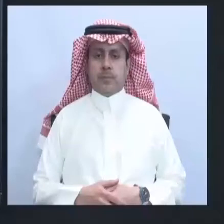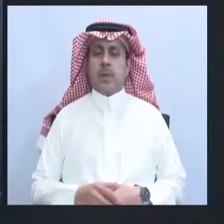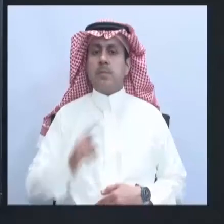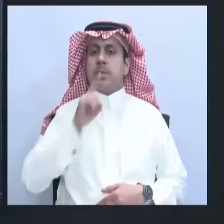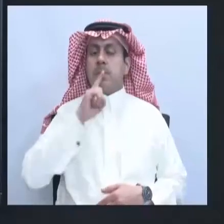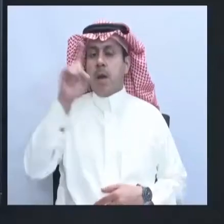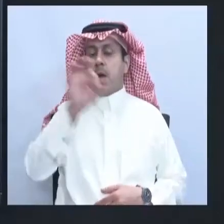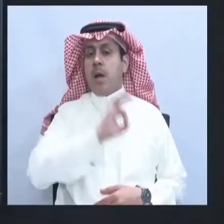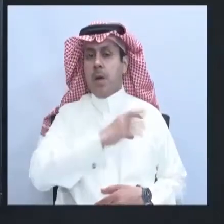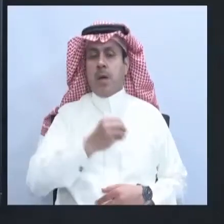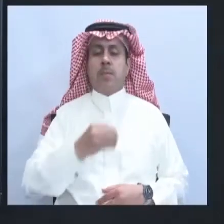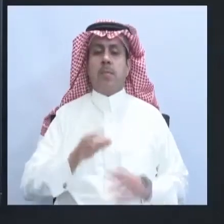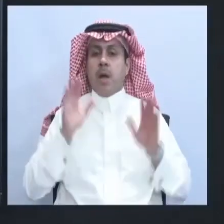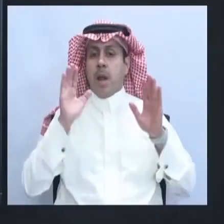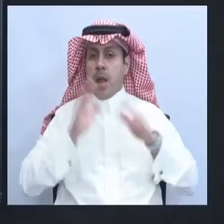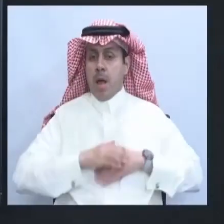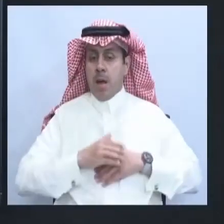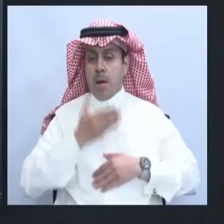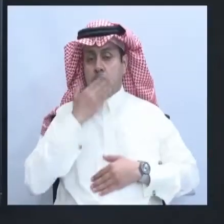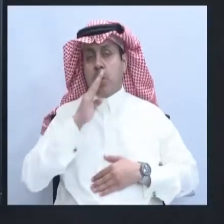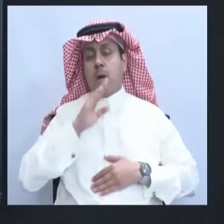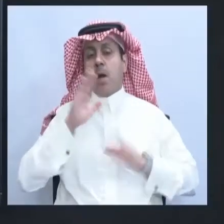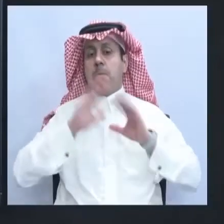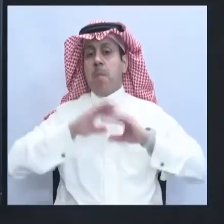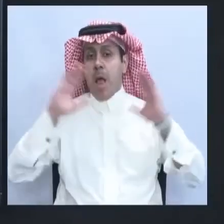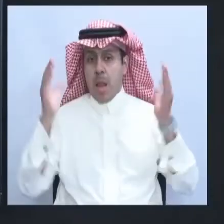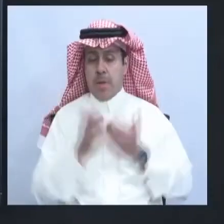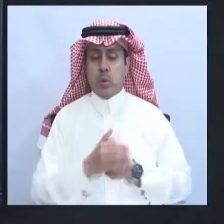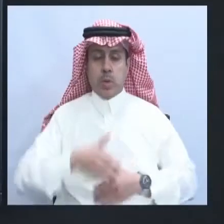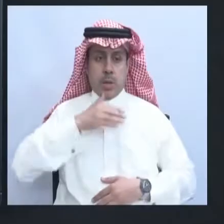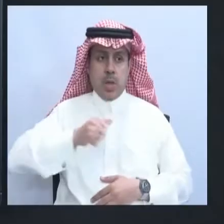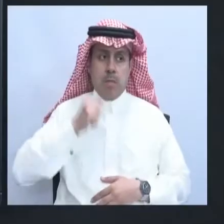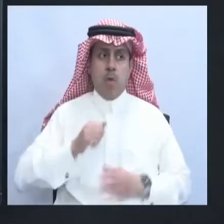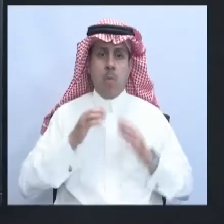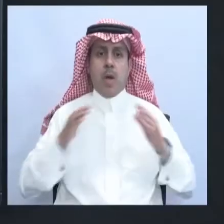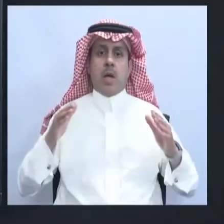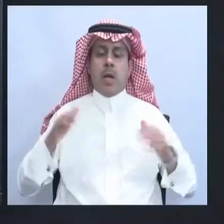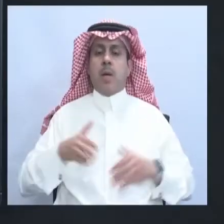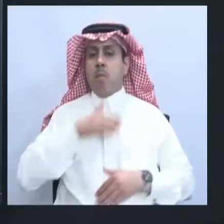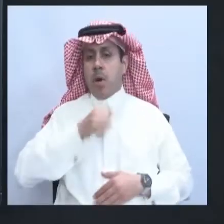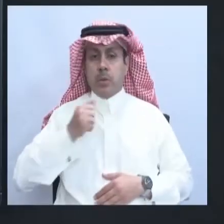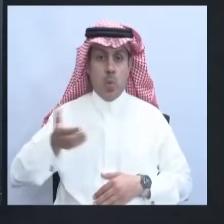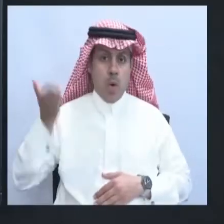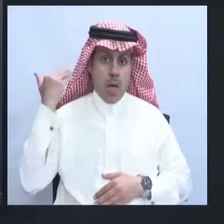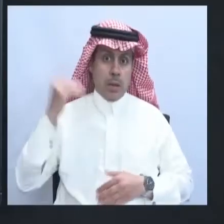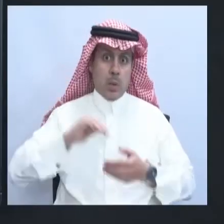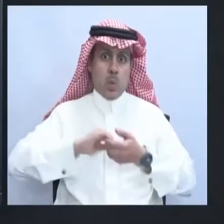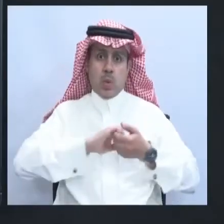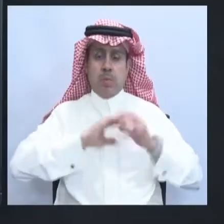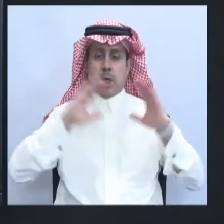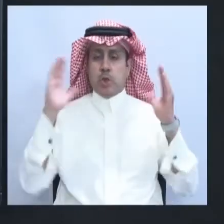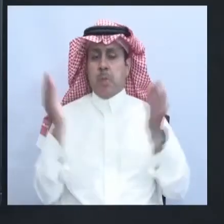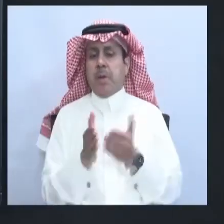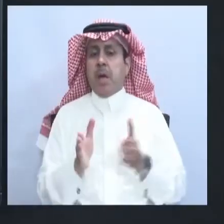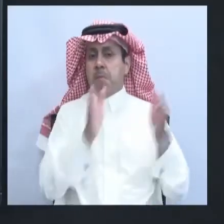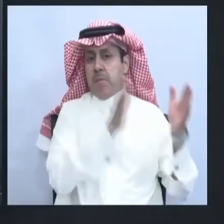بسم الله الرحمن الرحيم الحمد لله رب العالمين وصلى الله وسلم وبارك على نبينا محمد وعلى اله وصحبه اجمعين